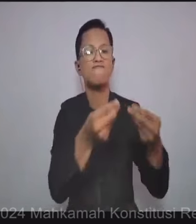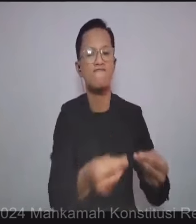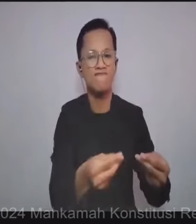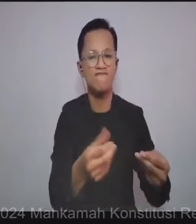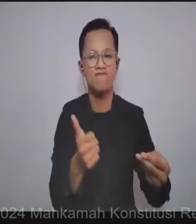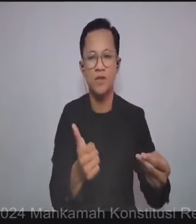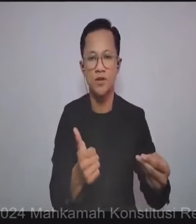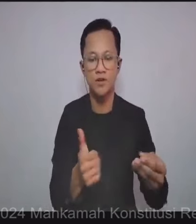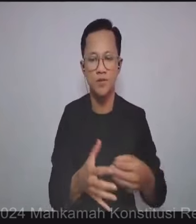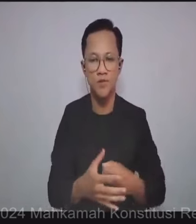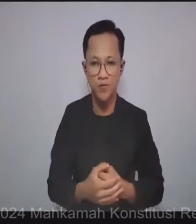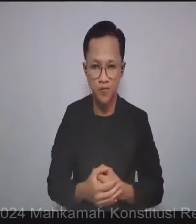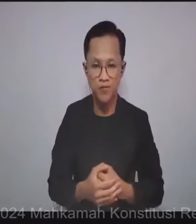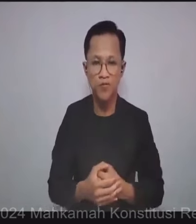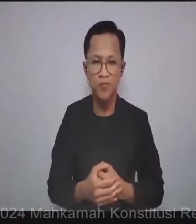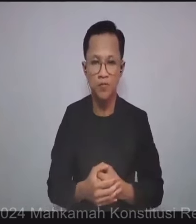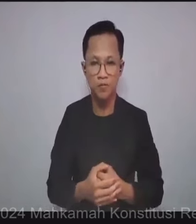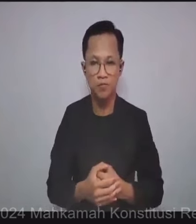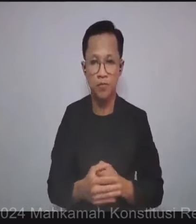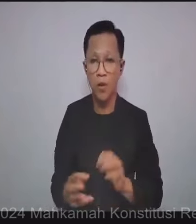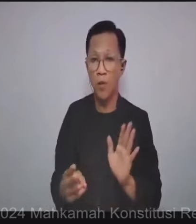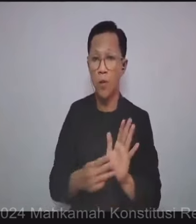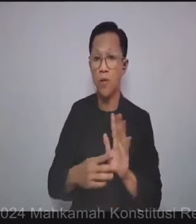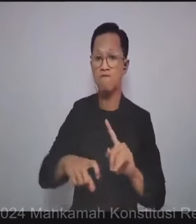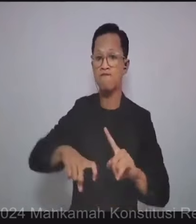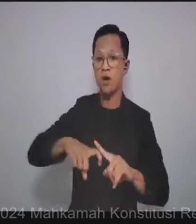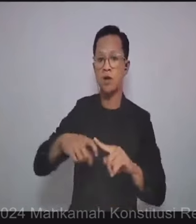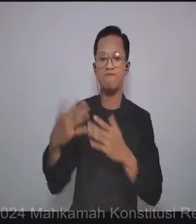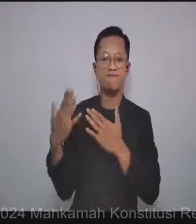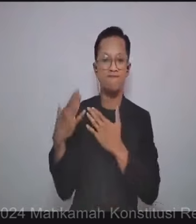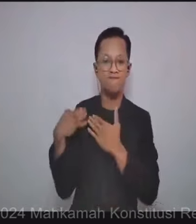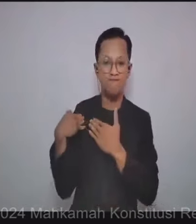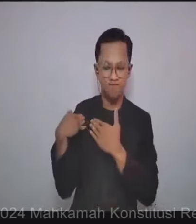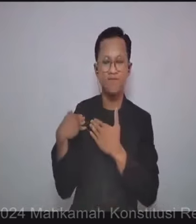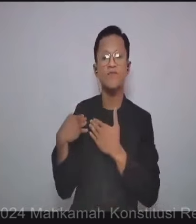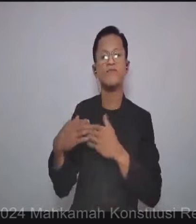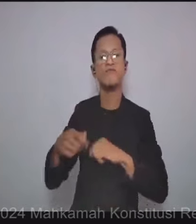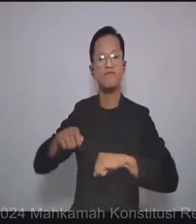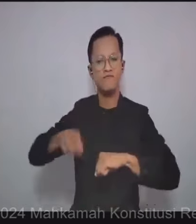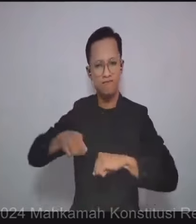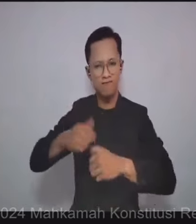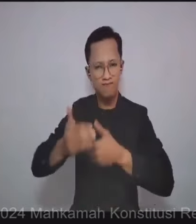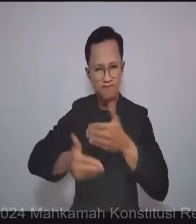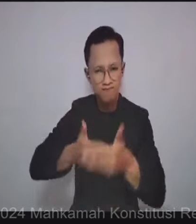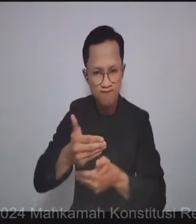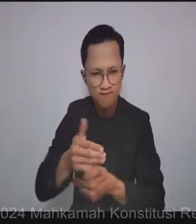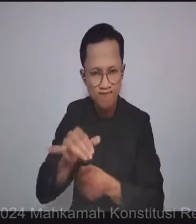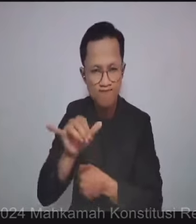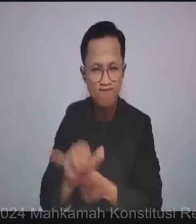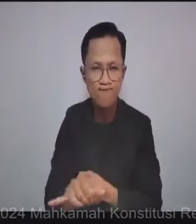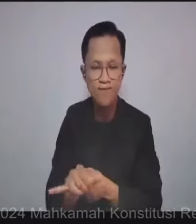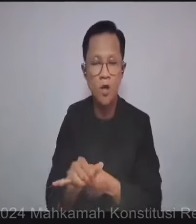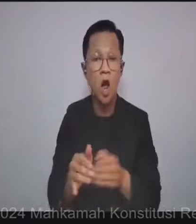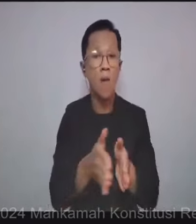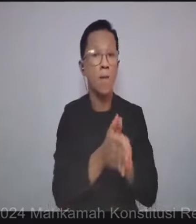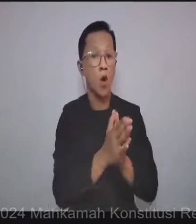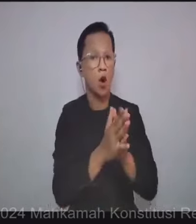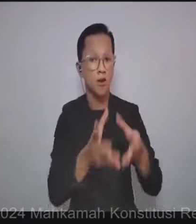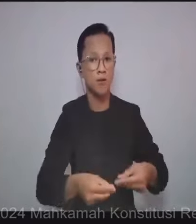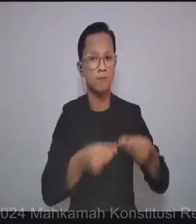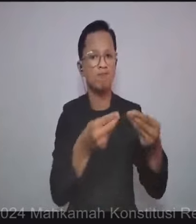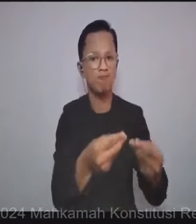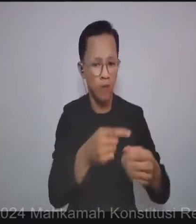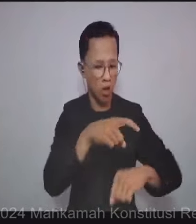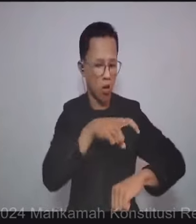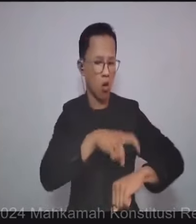menimbang bahwa oleh karena mahkamah berwenang untuk mengadili permohonan aku dan permohonan-pemohon diajukan masih dalam tenggang